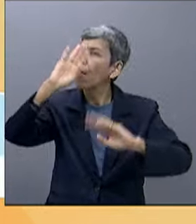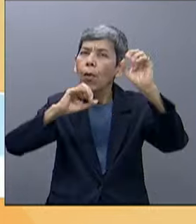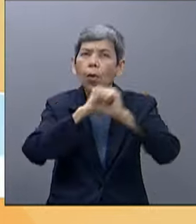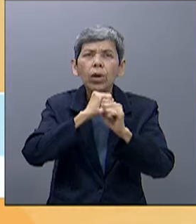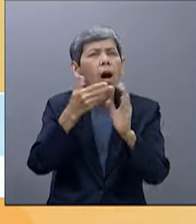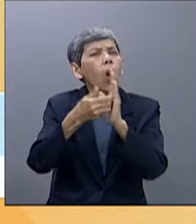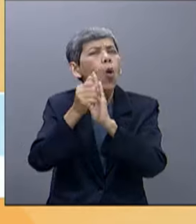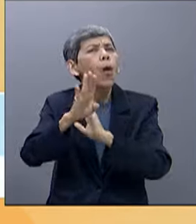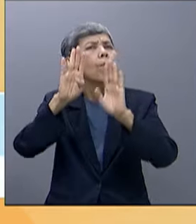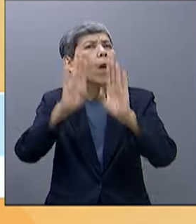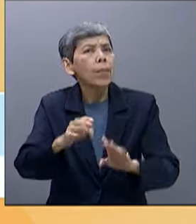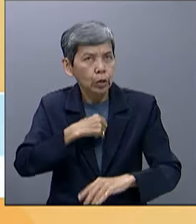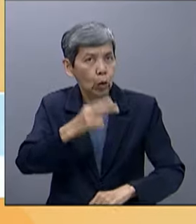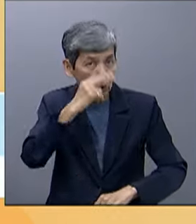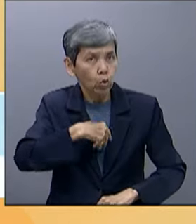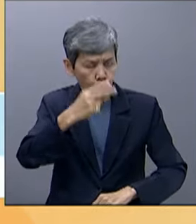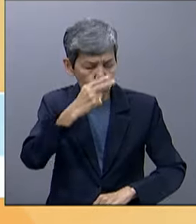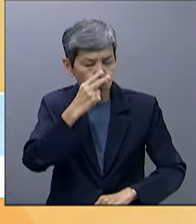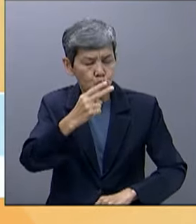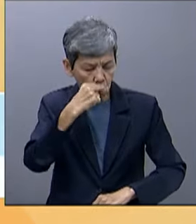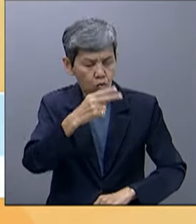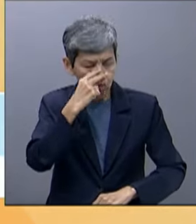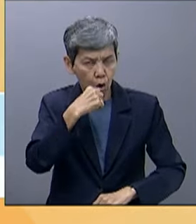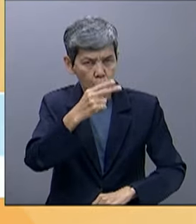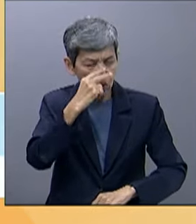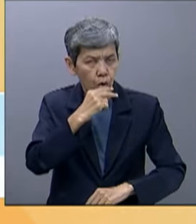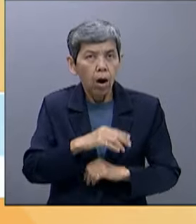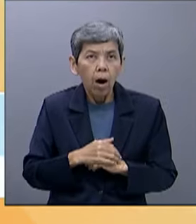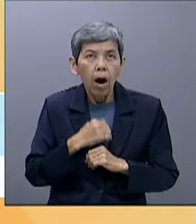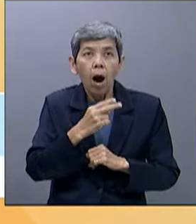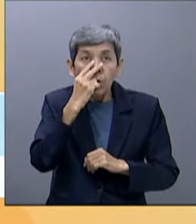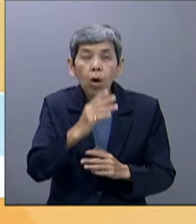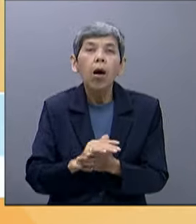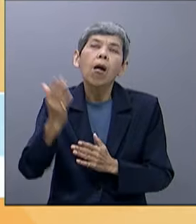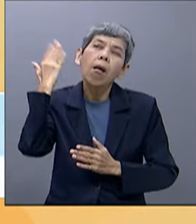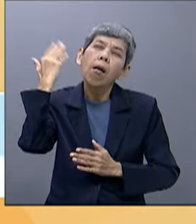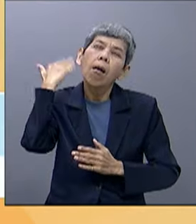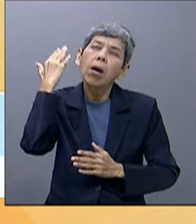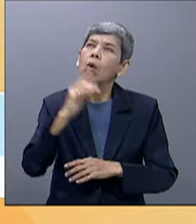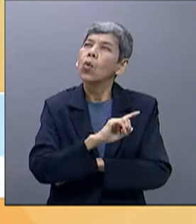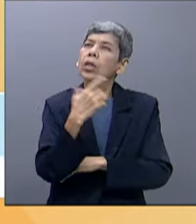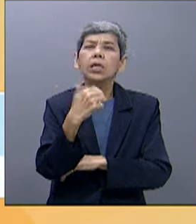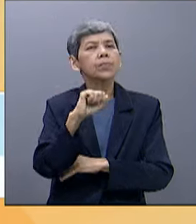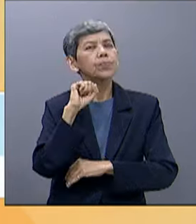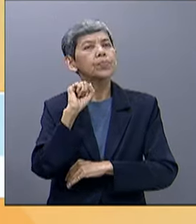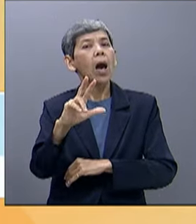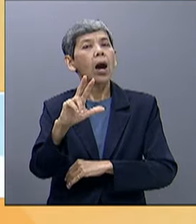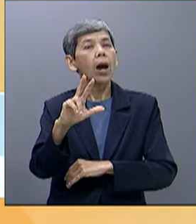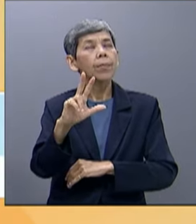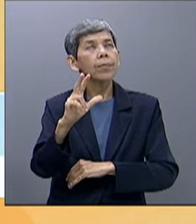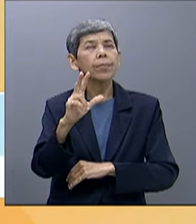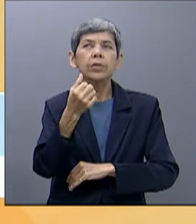นวอุบลจะเป็นยังไงนี่คือต้องมาดู ต้องมาดู ใช่ไหมครับ ต้องมาดูต้องมาสัมผัสในห่วงที่ผ่านมานะครับวันที่13นะครับถึงวัน